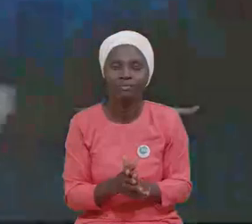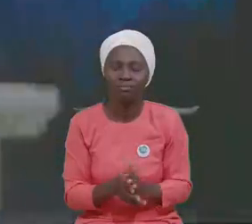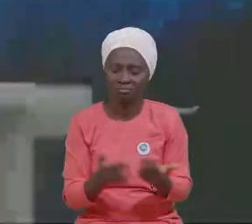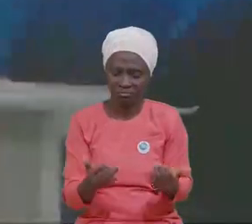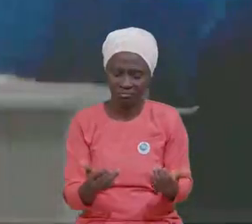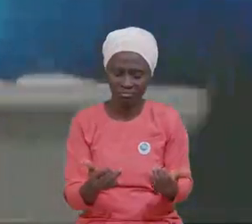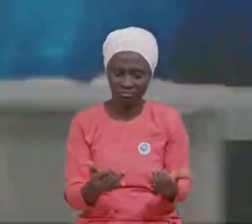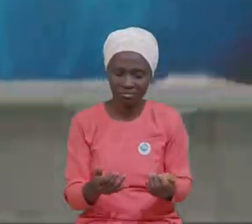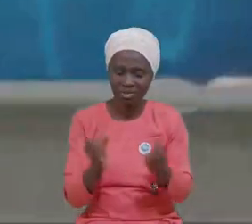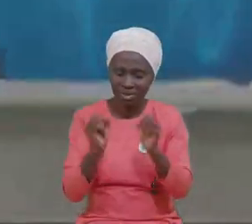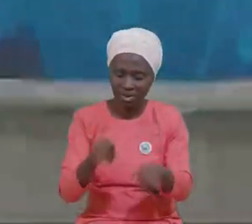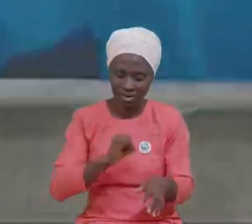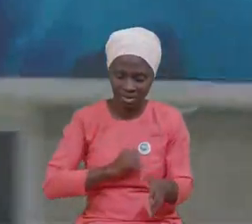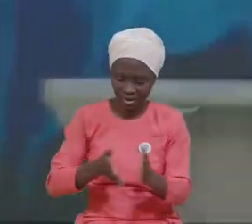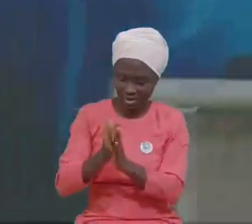Est-ce que je peux me poser une question?